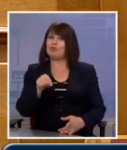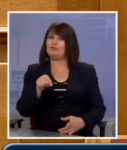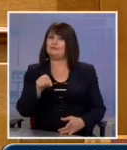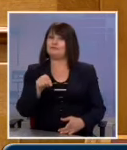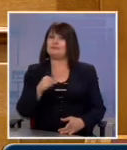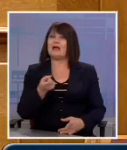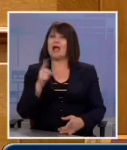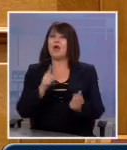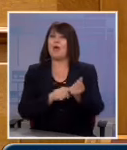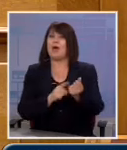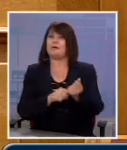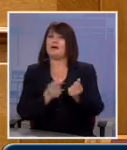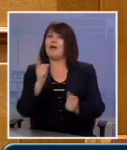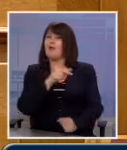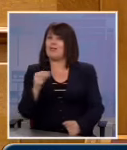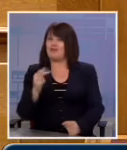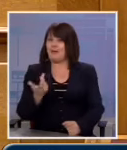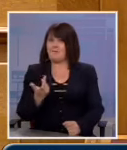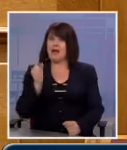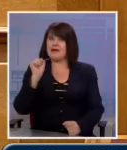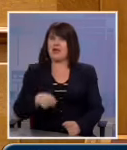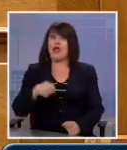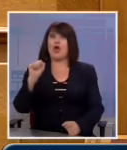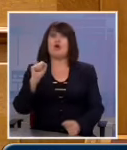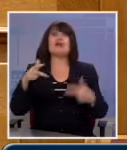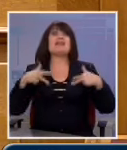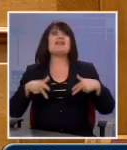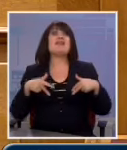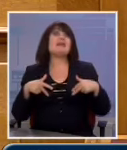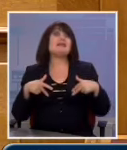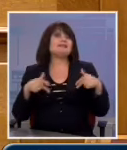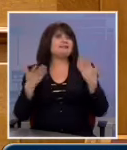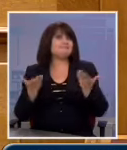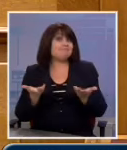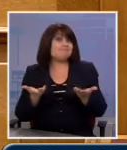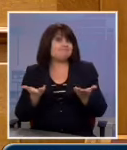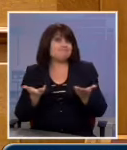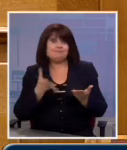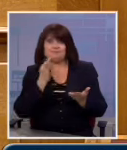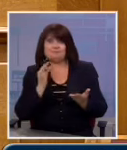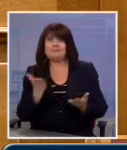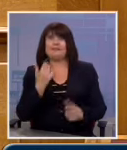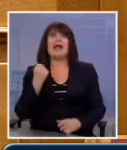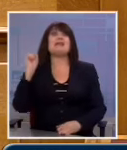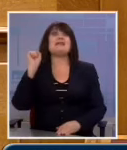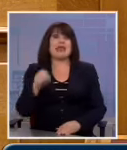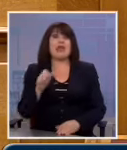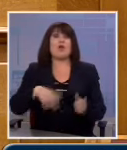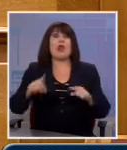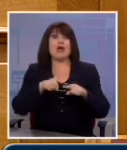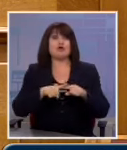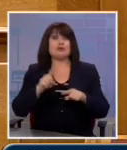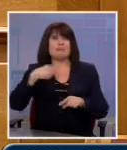έχει και έναν άλλο χαρακτήρα. Ναι ή όχι στην κυβέρνηση. Διότι αν είναι ναι,